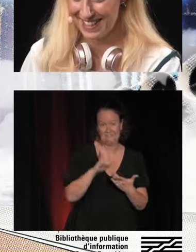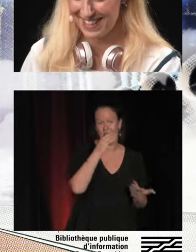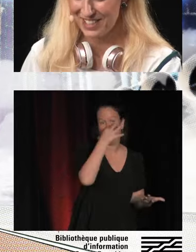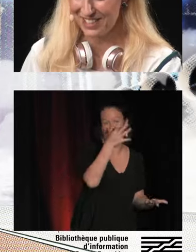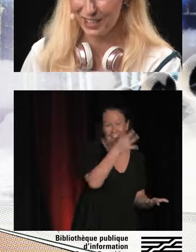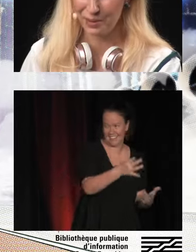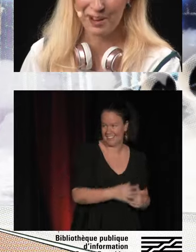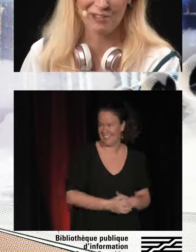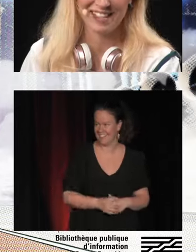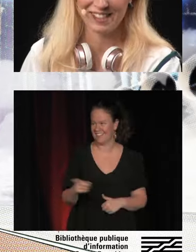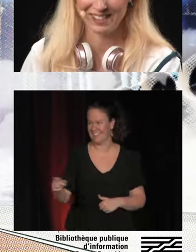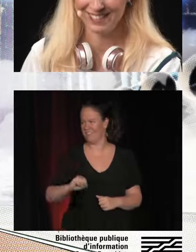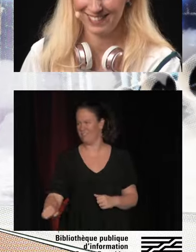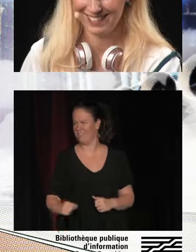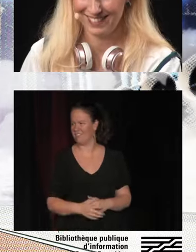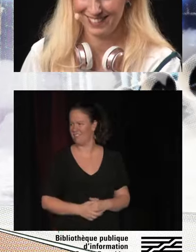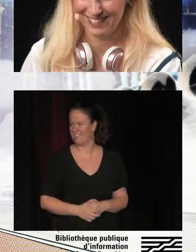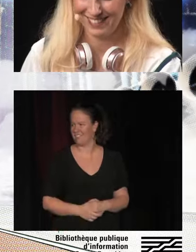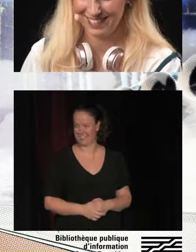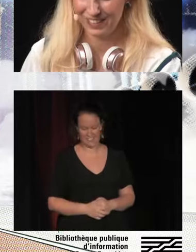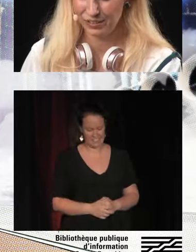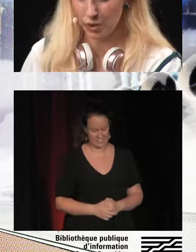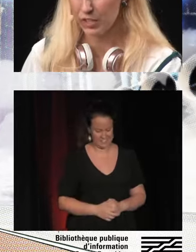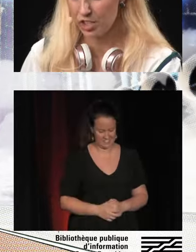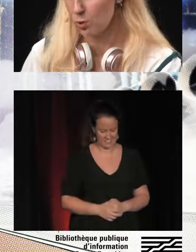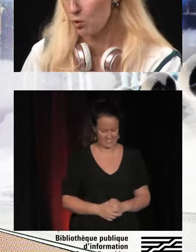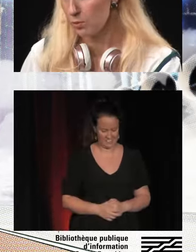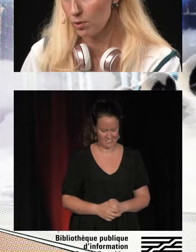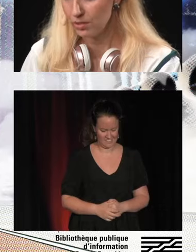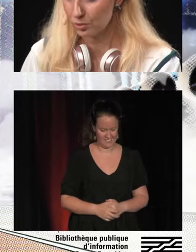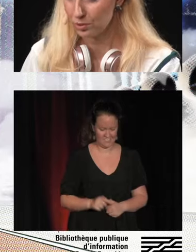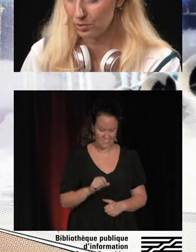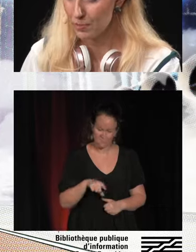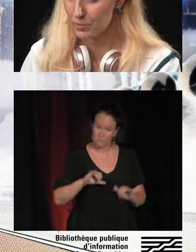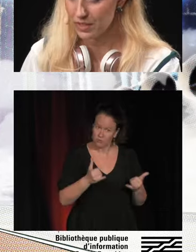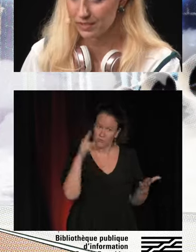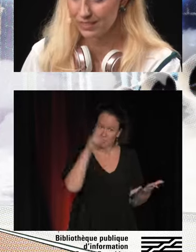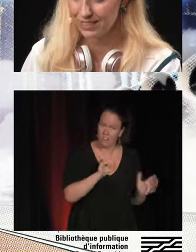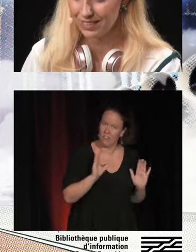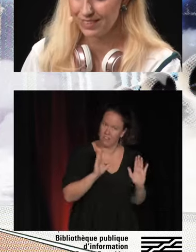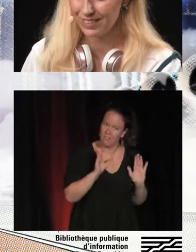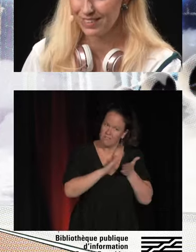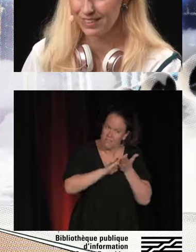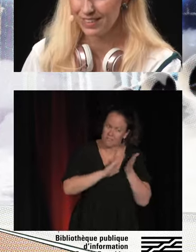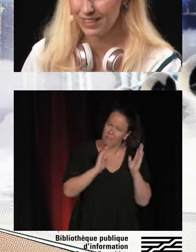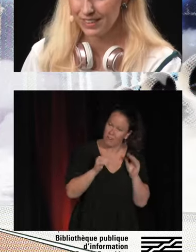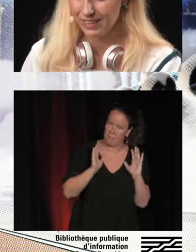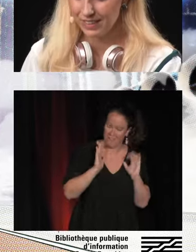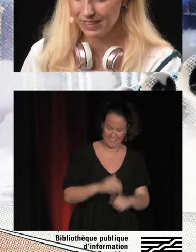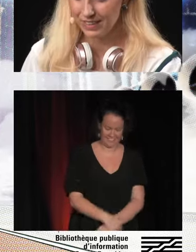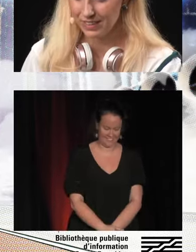départ, j'ai envie de dire non mais en vrai. En vrai déjà le jeu est dur, donc même comme ça.